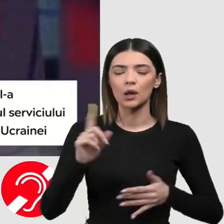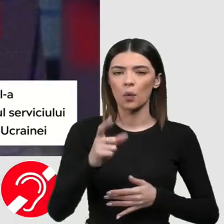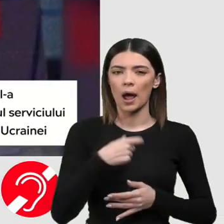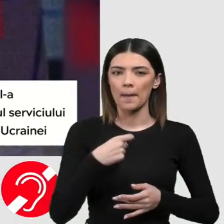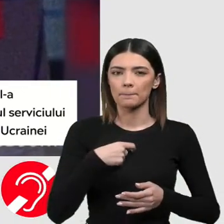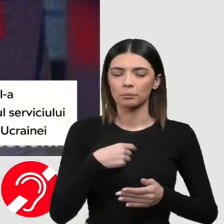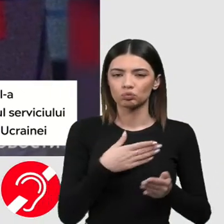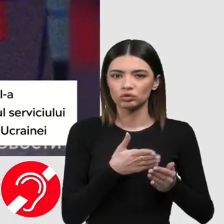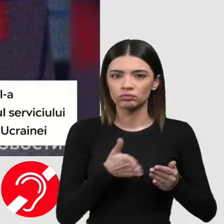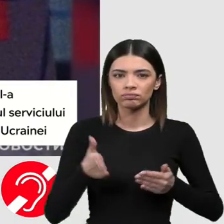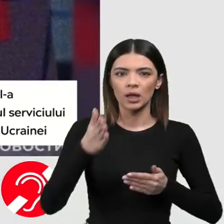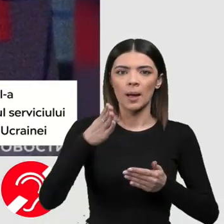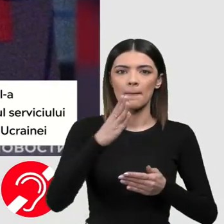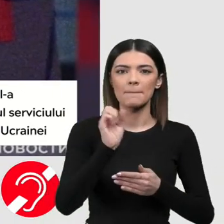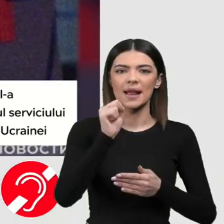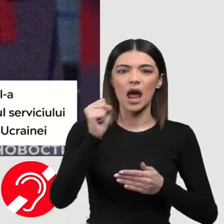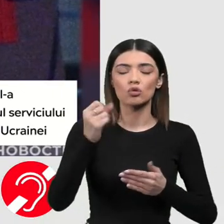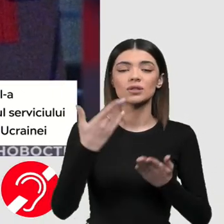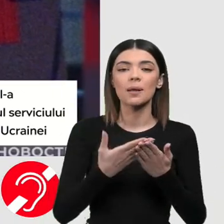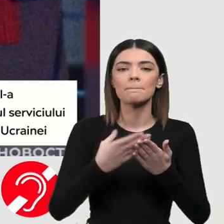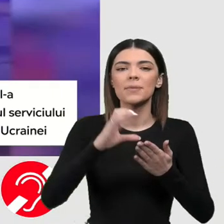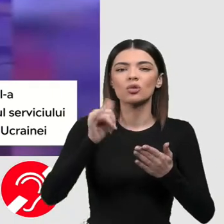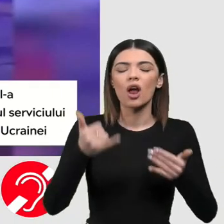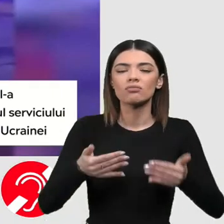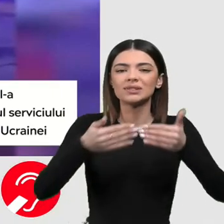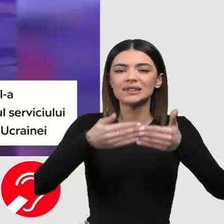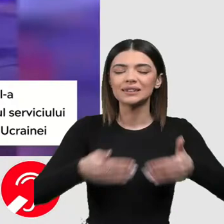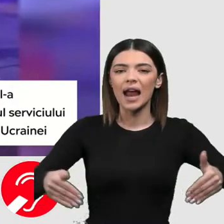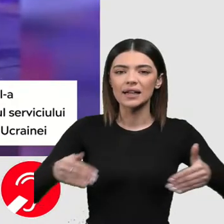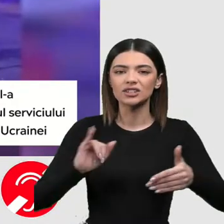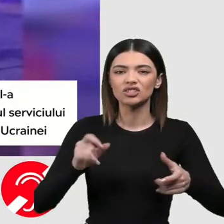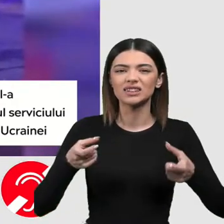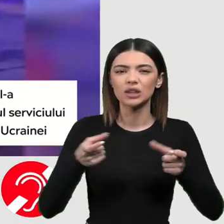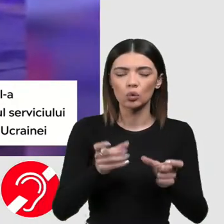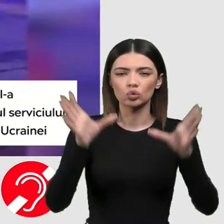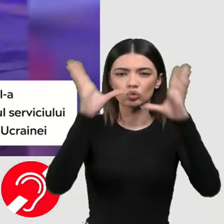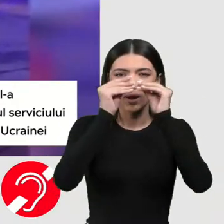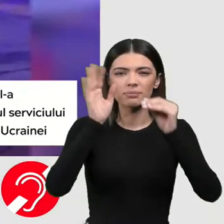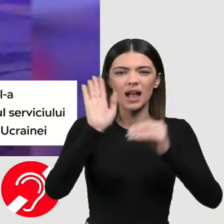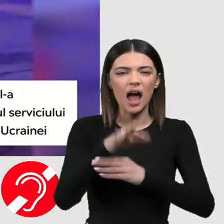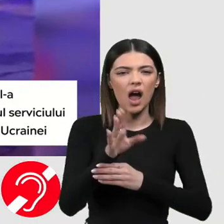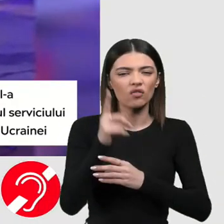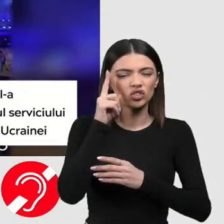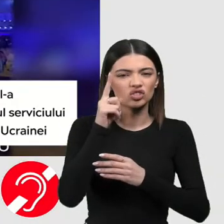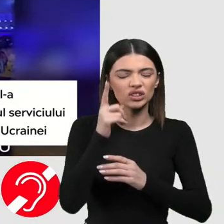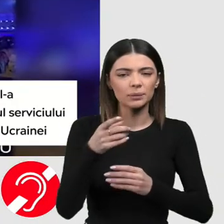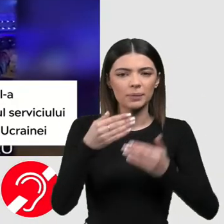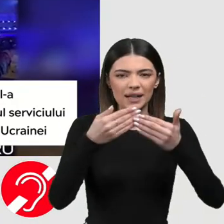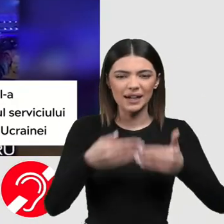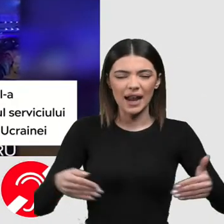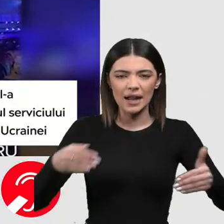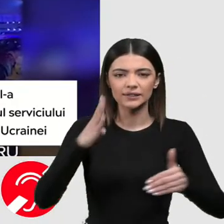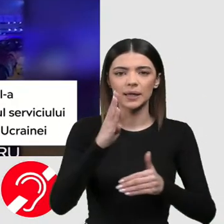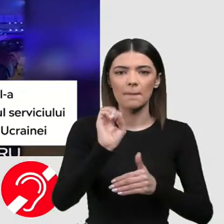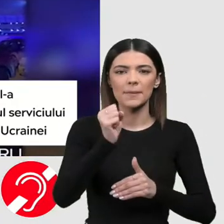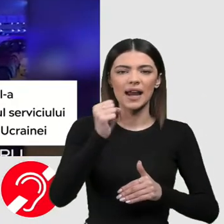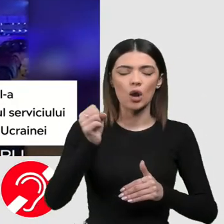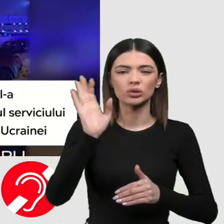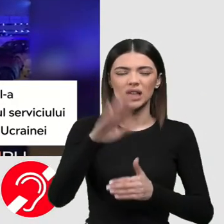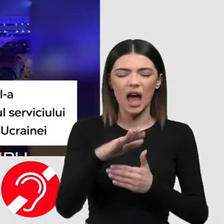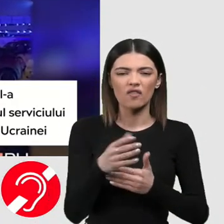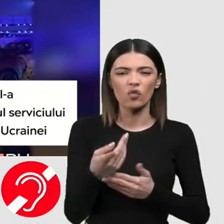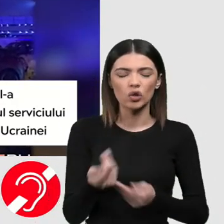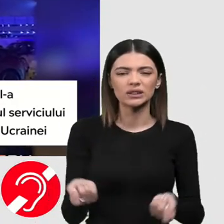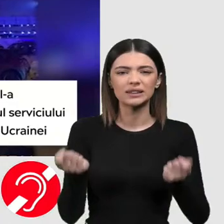să ia spre Belarus pentru că granița în acea noapte a fost, granița cu Belarusul a